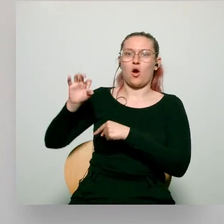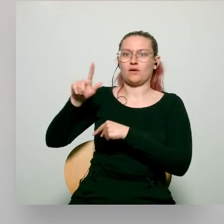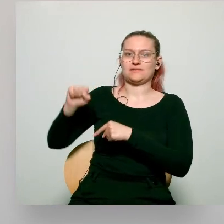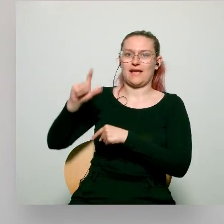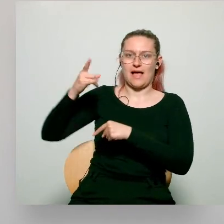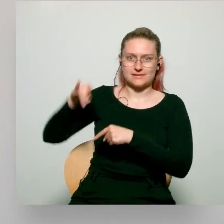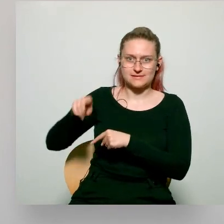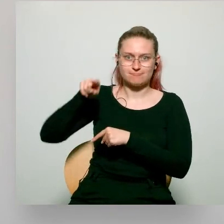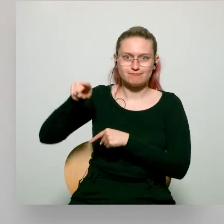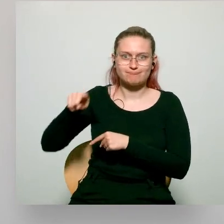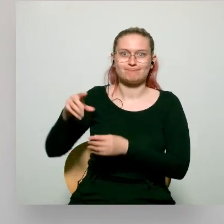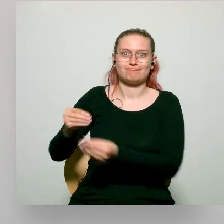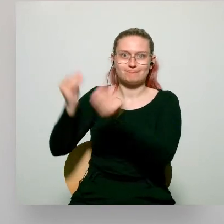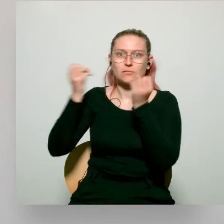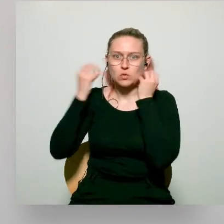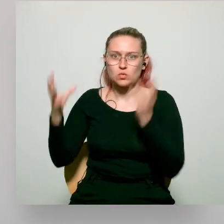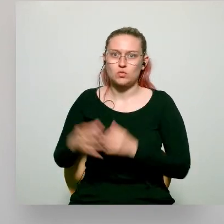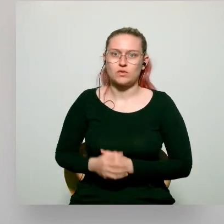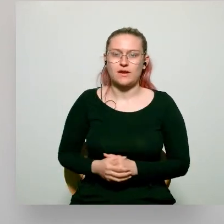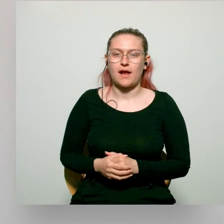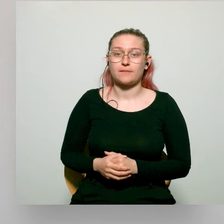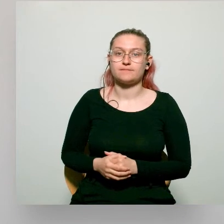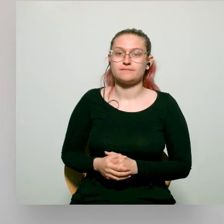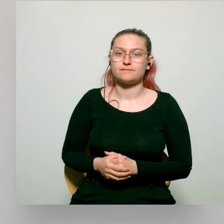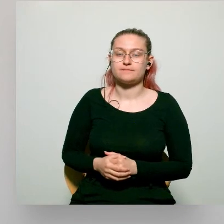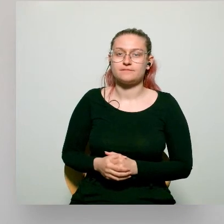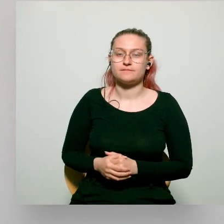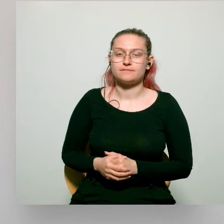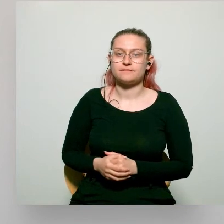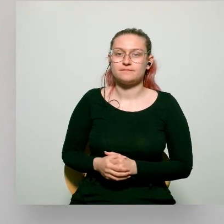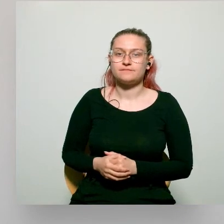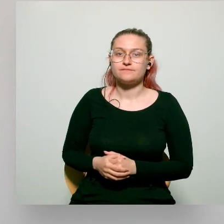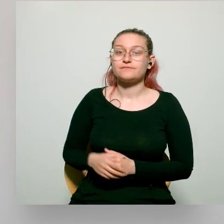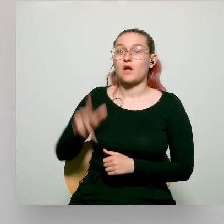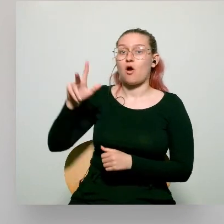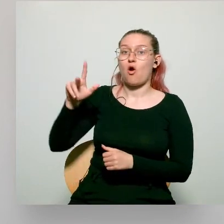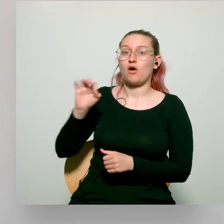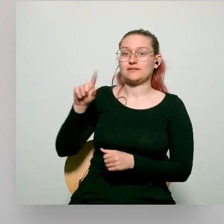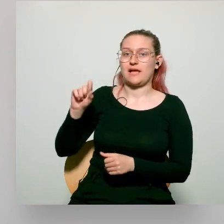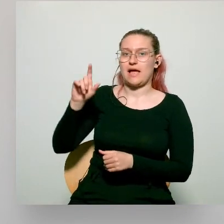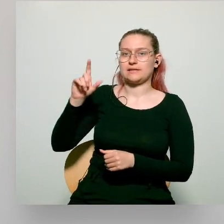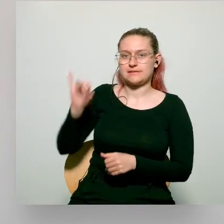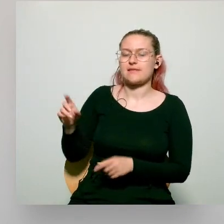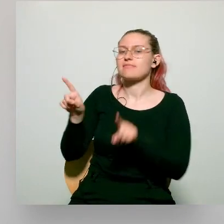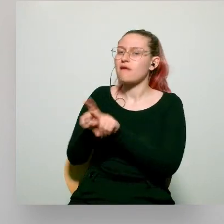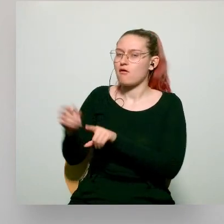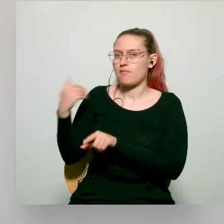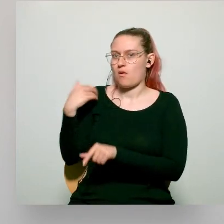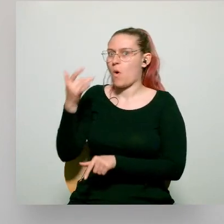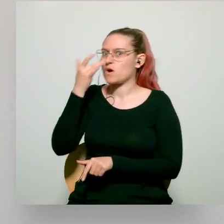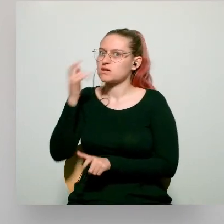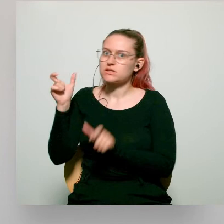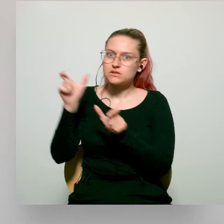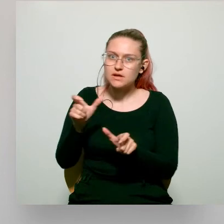która była zrusyfikowana, ale zachowała potężny prokuński sentyment i tam się zaczynał ten ruch.